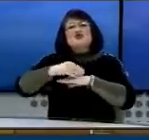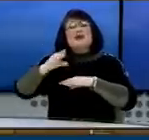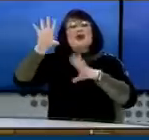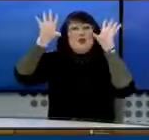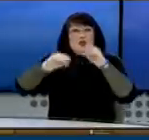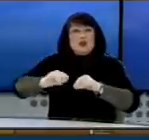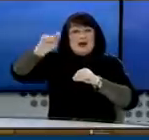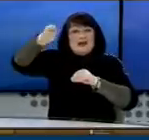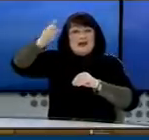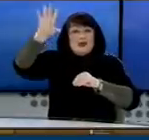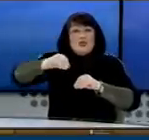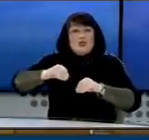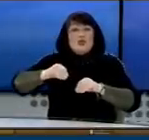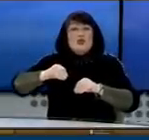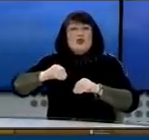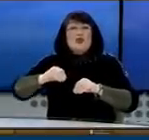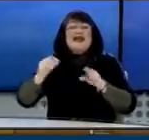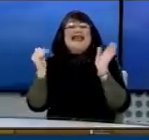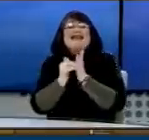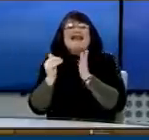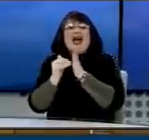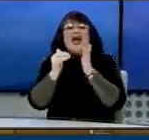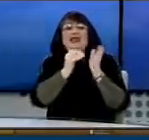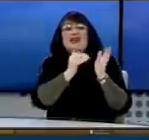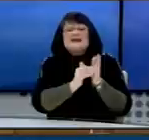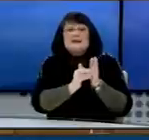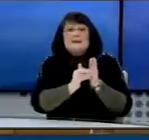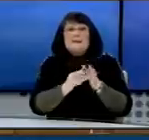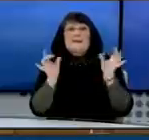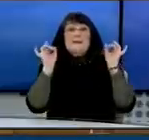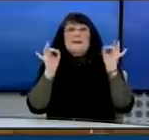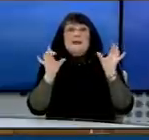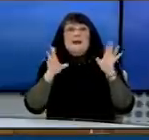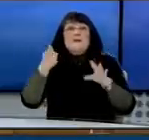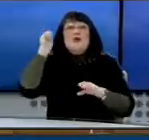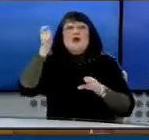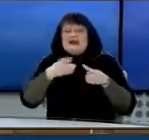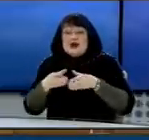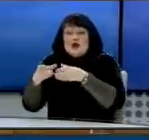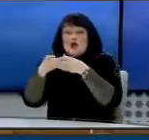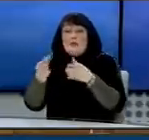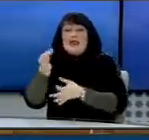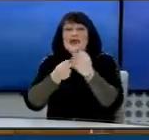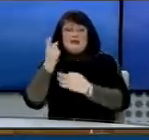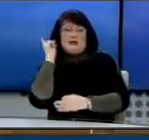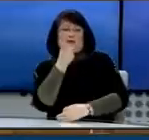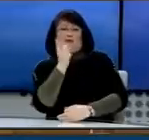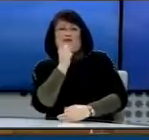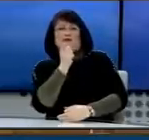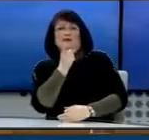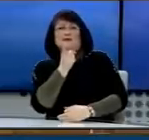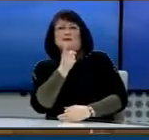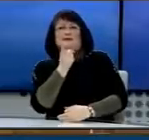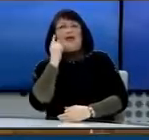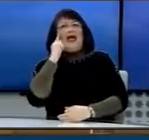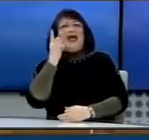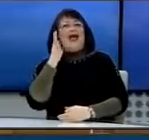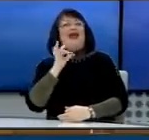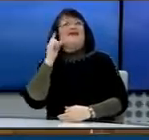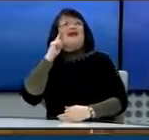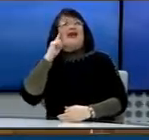ρεύμα, δεκάδες χιλιάδες. Δεν άκουσα εκεί κανένα πολιτικό κόμμα να ασκεί κριτική και να εργαλειοποιεί μια